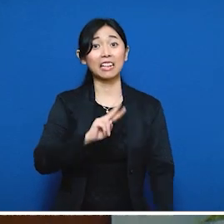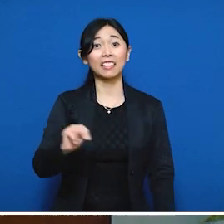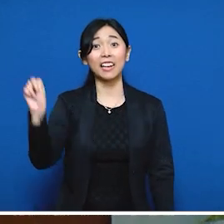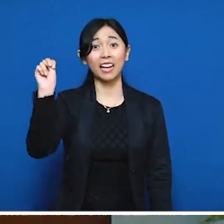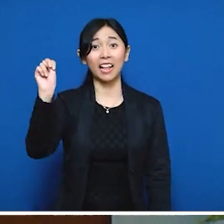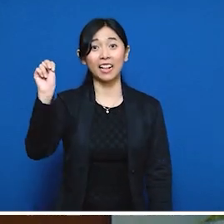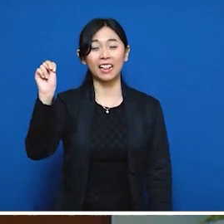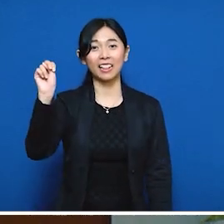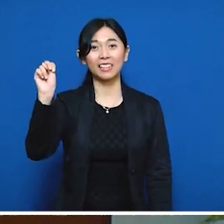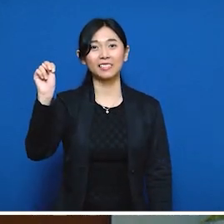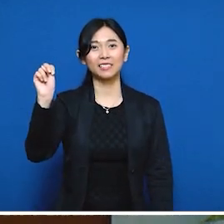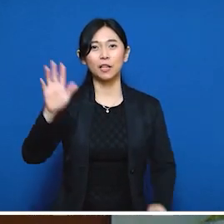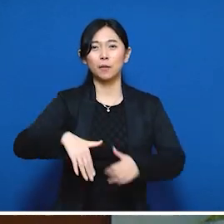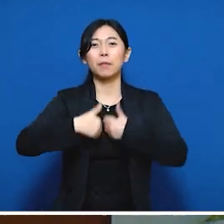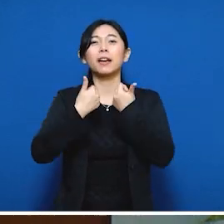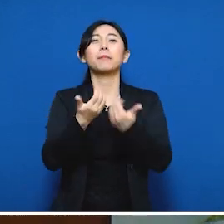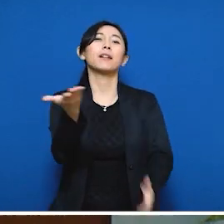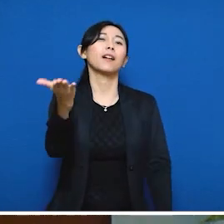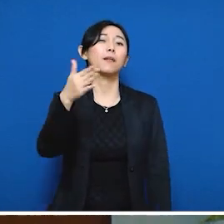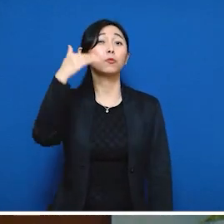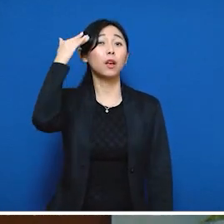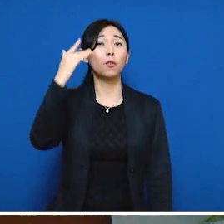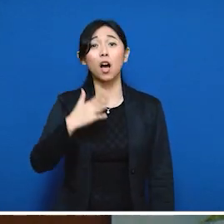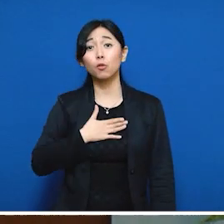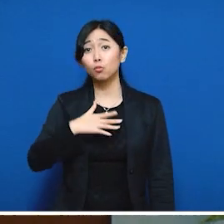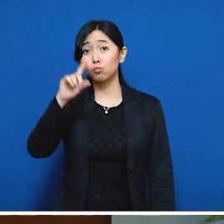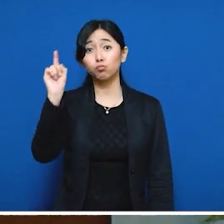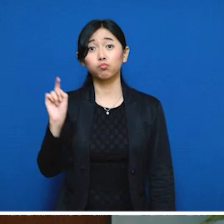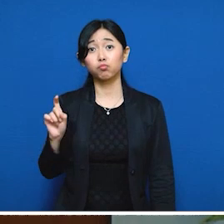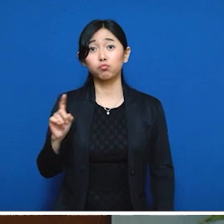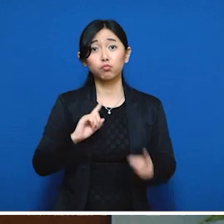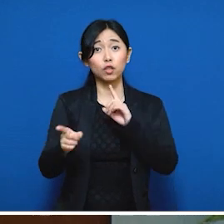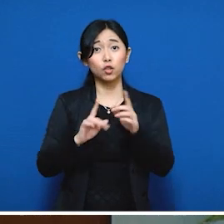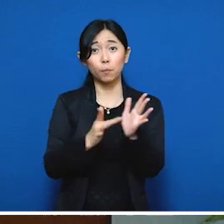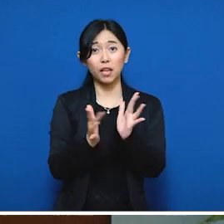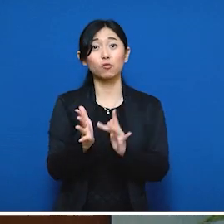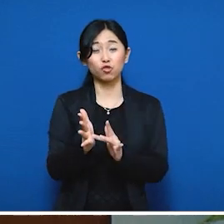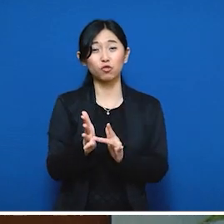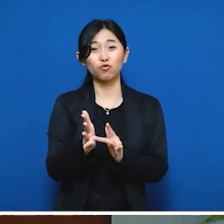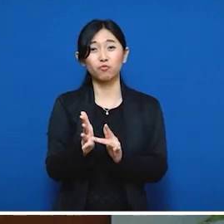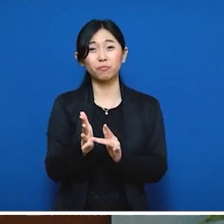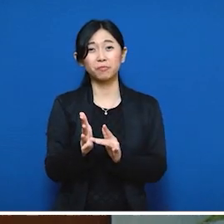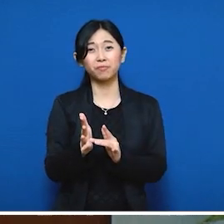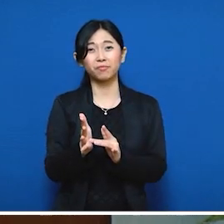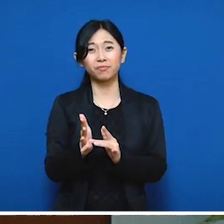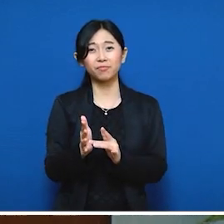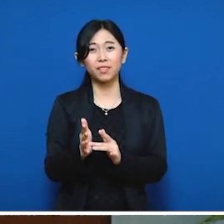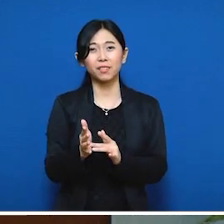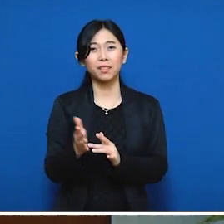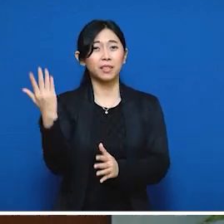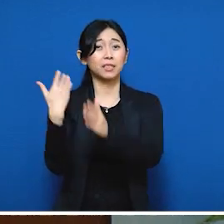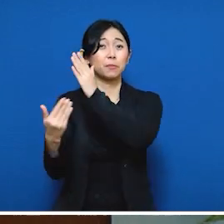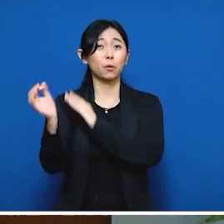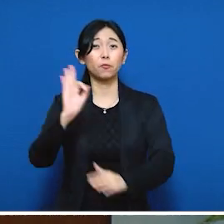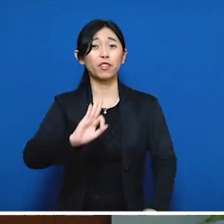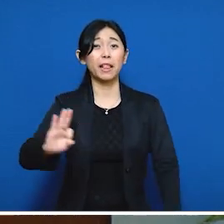kepadanya, "Bagaimana engkau mengenal aku?" Jawab Yesus kepadanya, "Sebelum